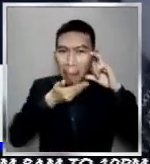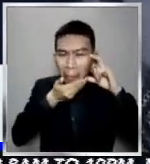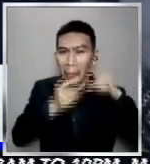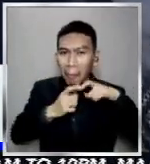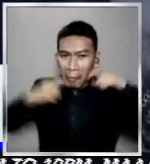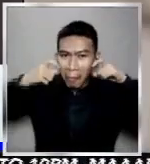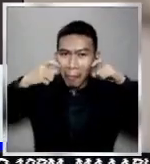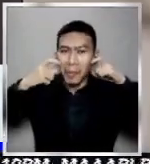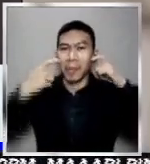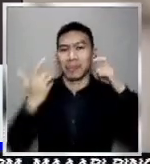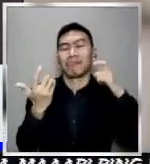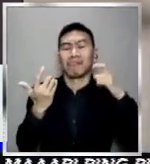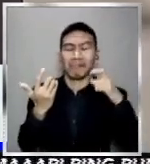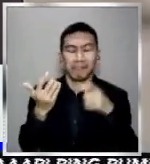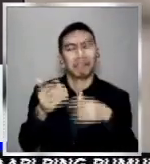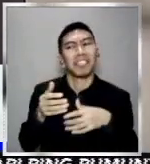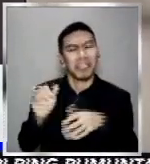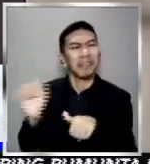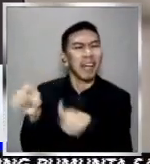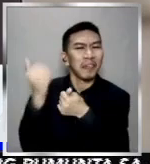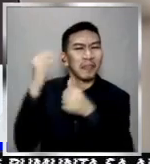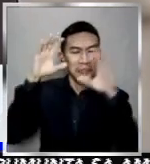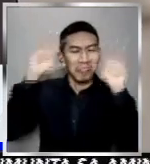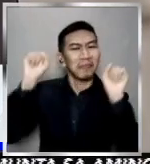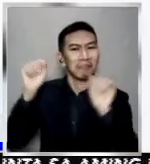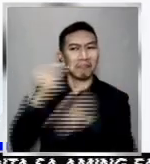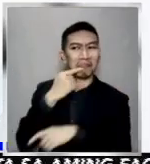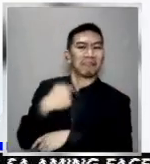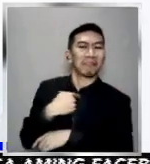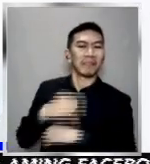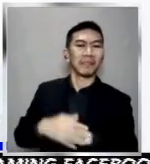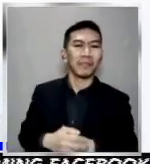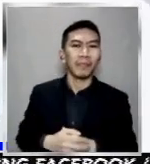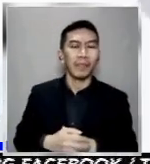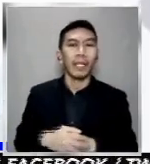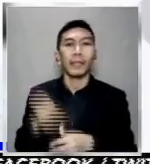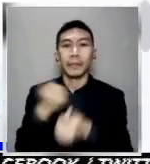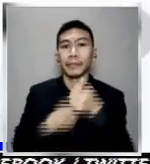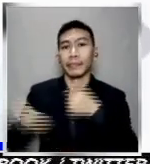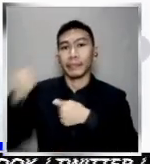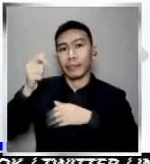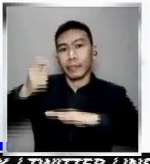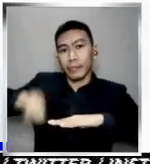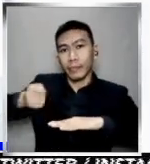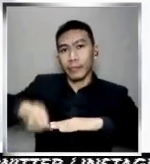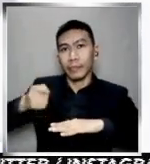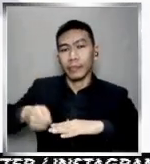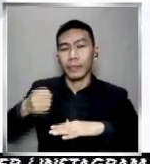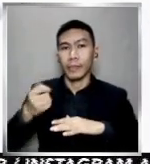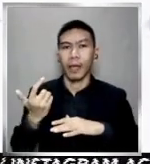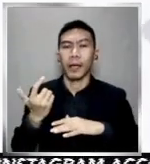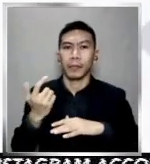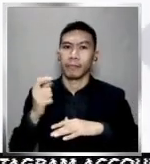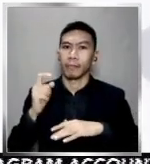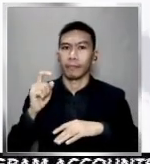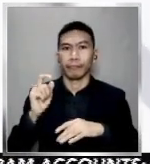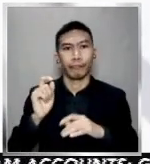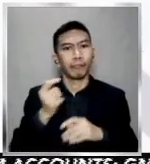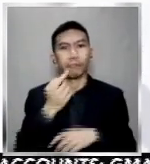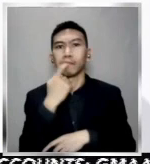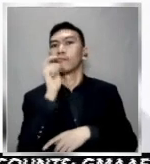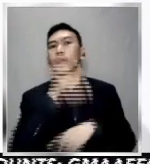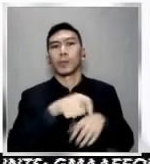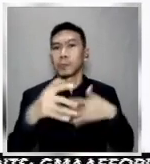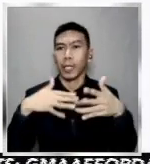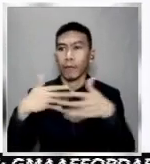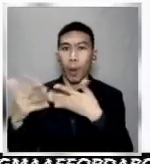utos ng Pangulo eh. Ayon kay Justice Secretary Minardo Guevara, agad daw ipatutupad ang utos ng Pangulo kahit walang guidelines o panuntunan.